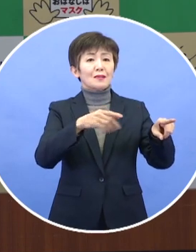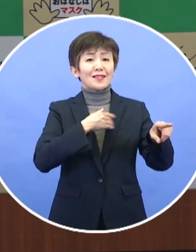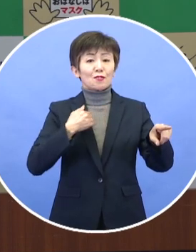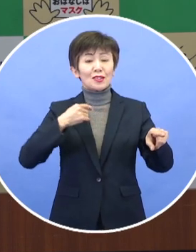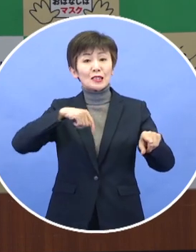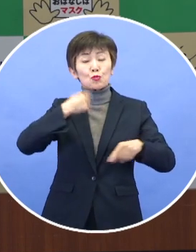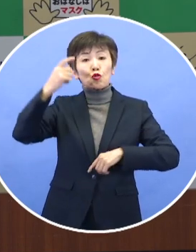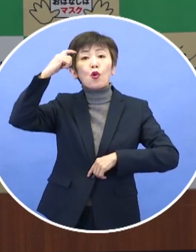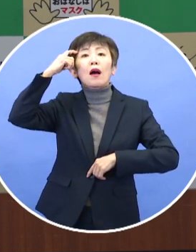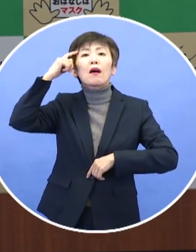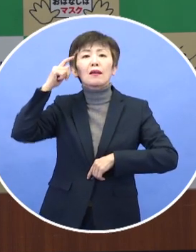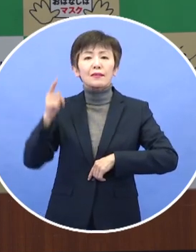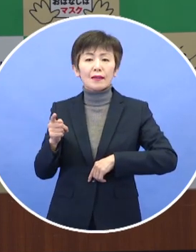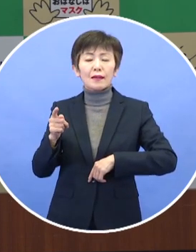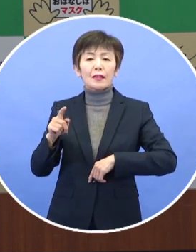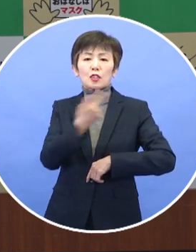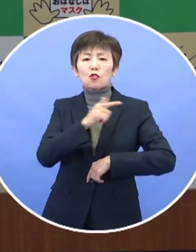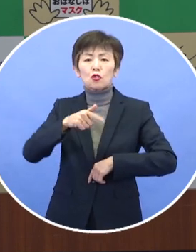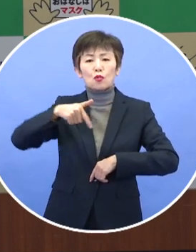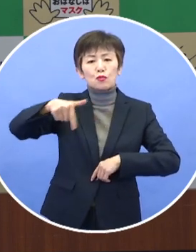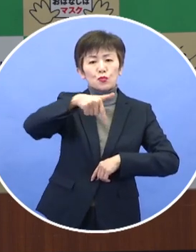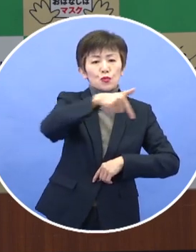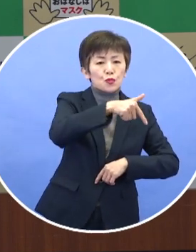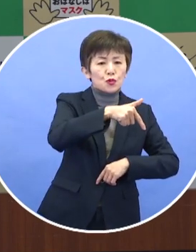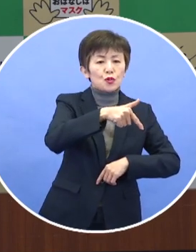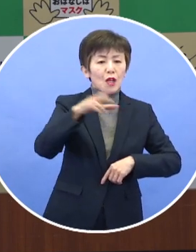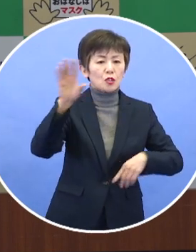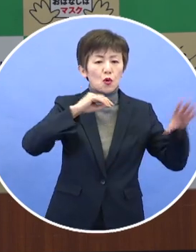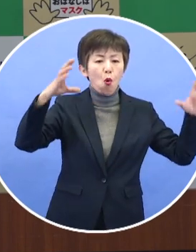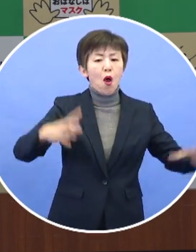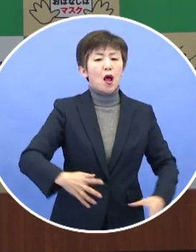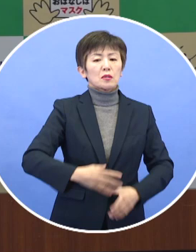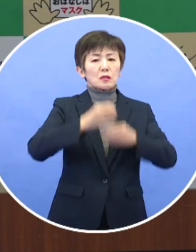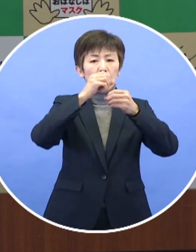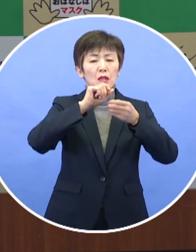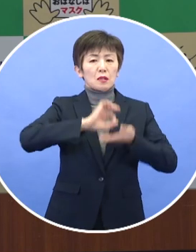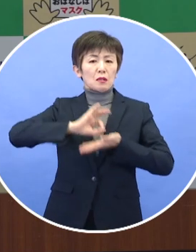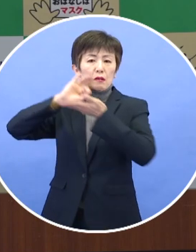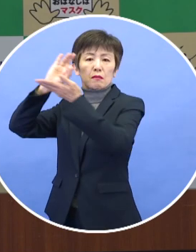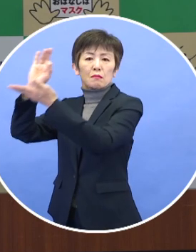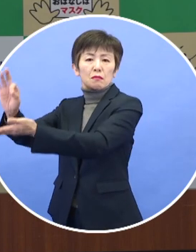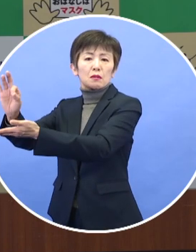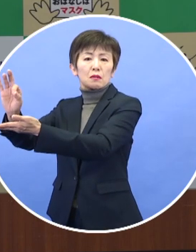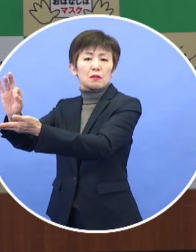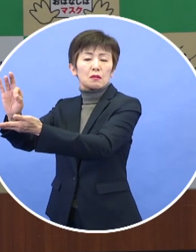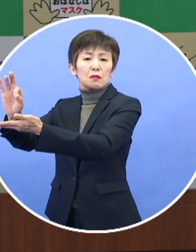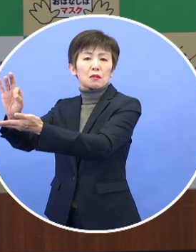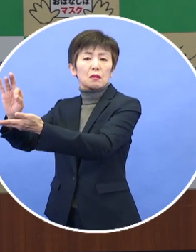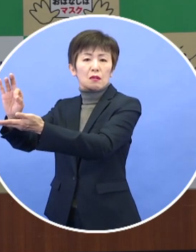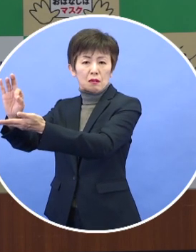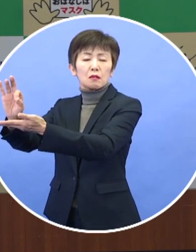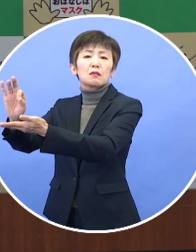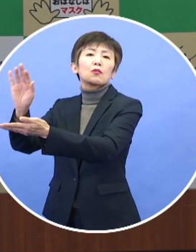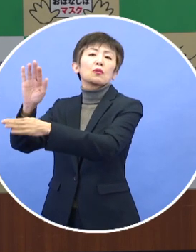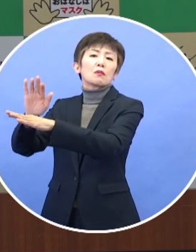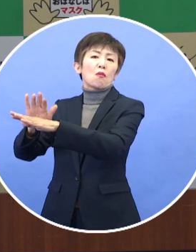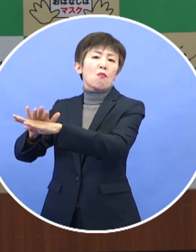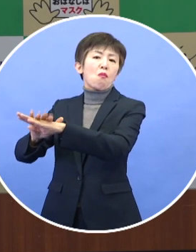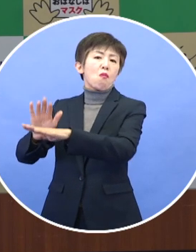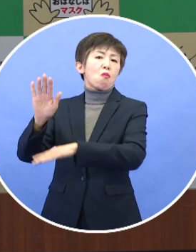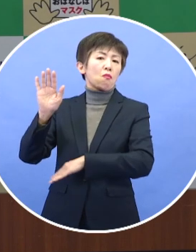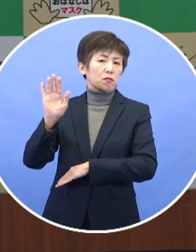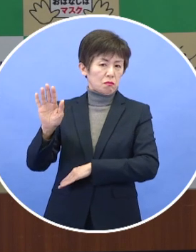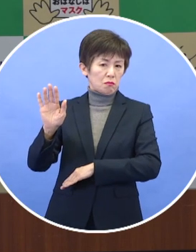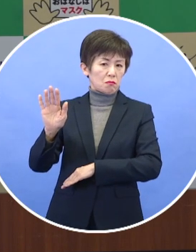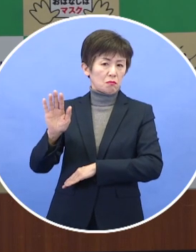で、どんどん各部からいろいろ情報を集めて、東京の中で持って歩けるようにする、簡単に言うとです